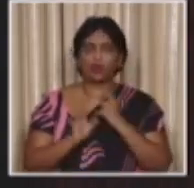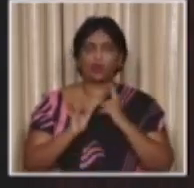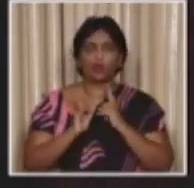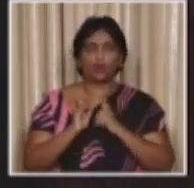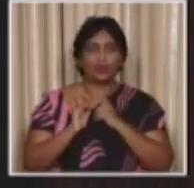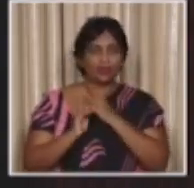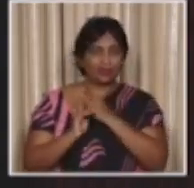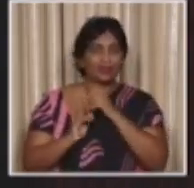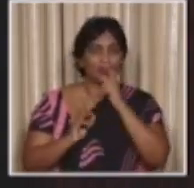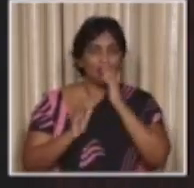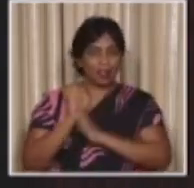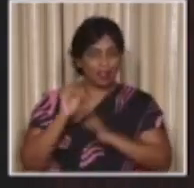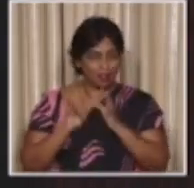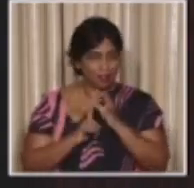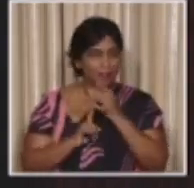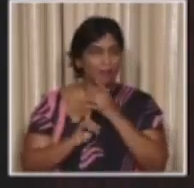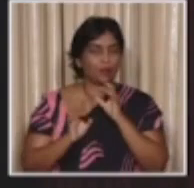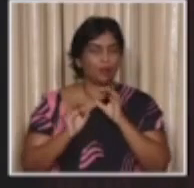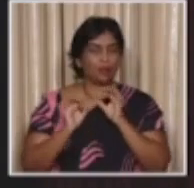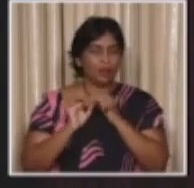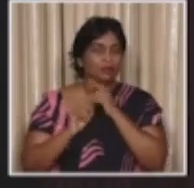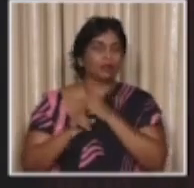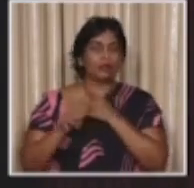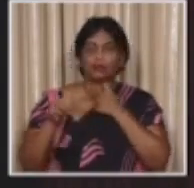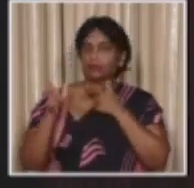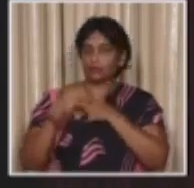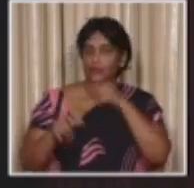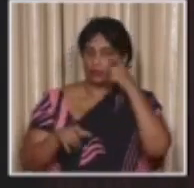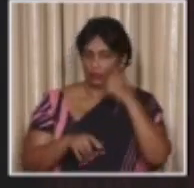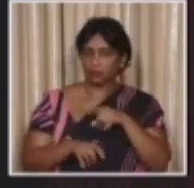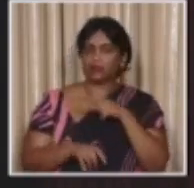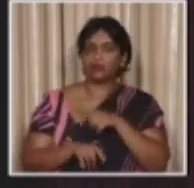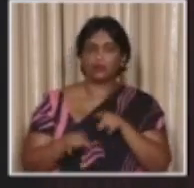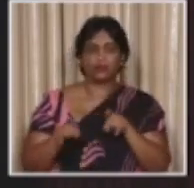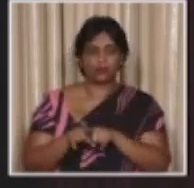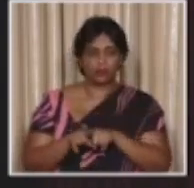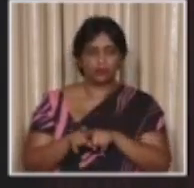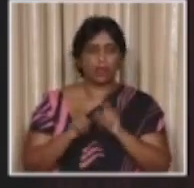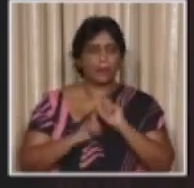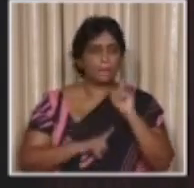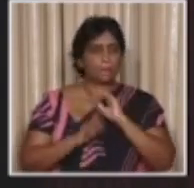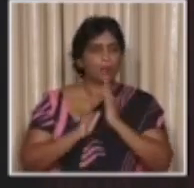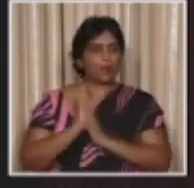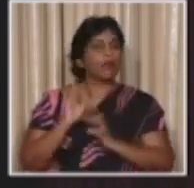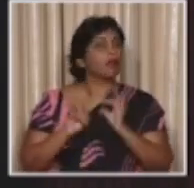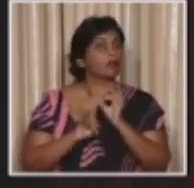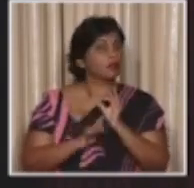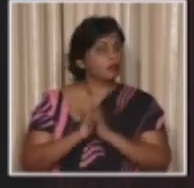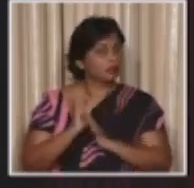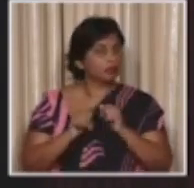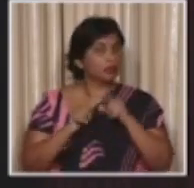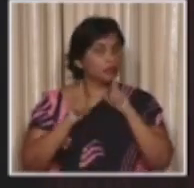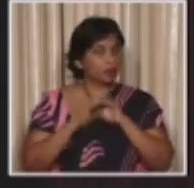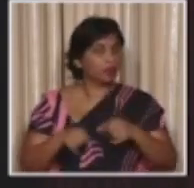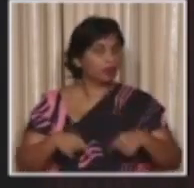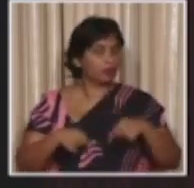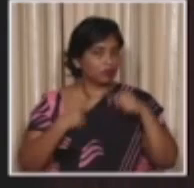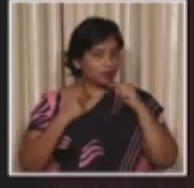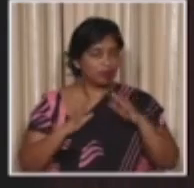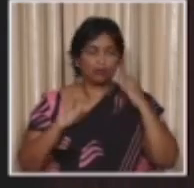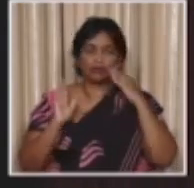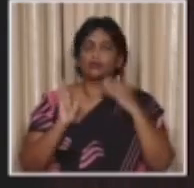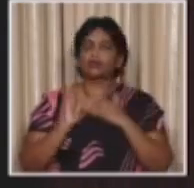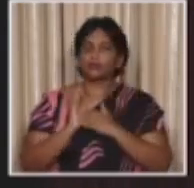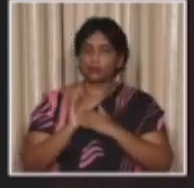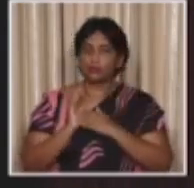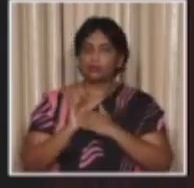ප්‍රේමරත්න මන්ත්‍රීවරයාටත් වෙඩි තබන සිද්ධියක් අපි දැක්කා මේ වගේ දෙයක් පාර්ලිමේන්තු මන්ත්‍රීවරුන්ට මෙම තර්ජනය එල්ල කිරීම